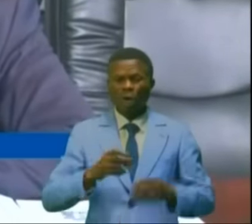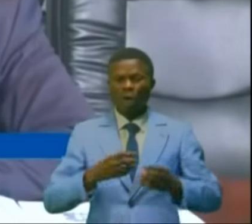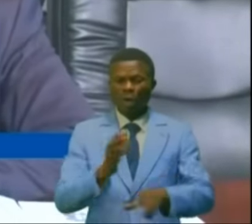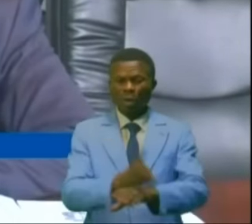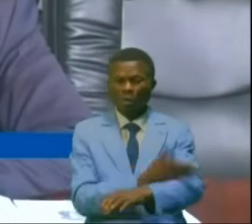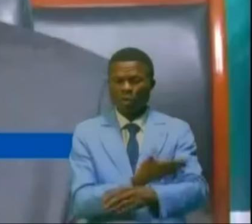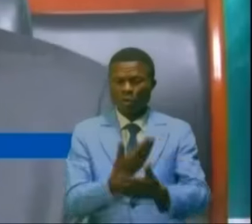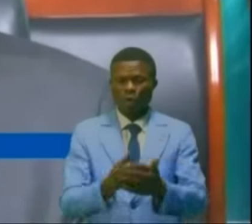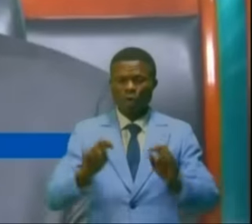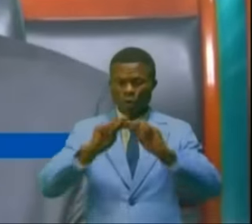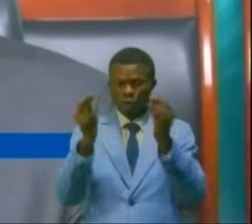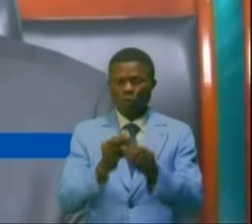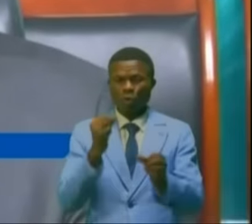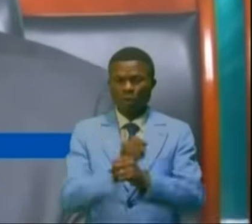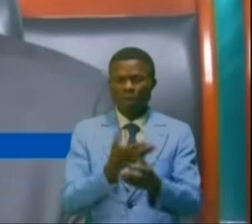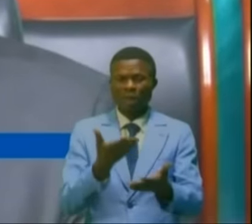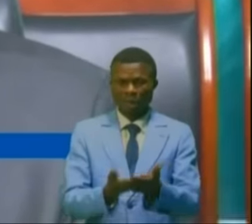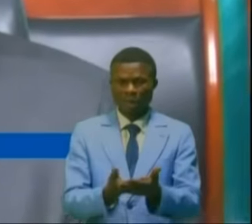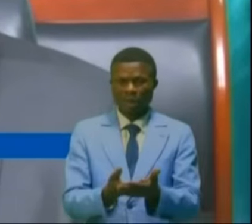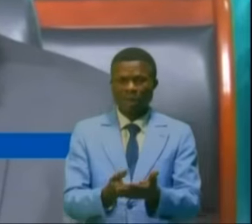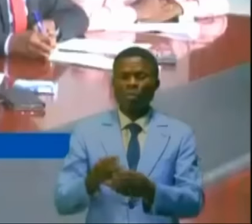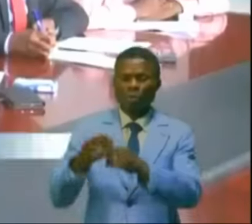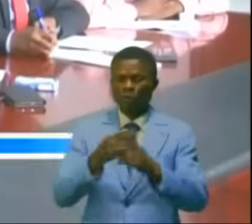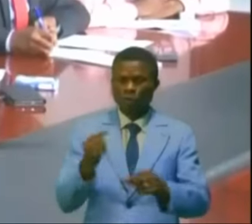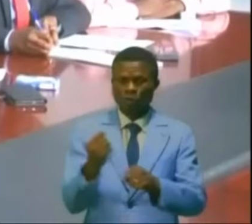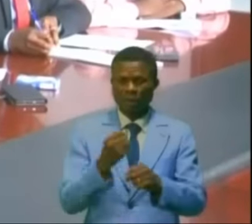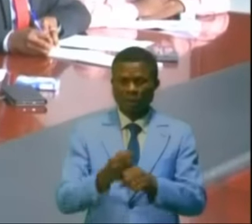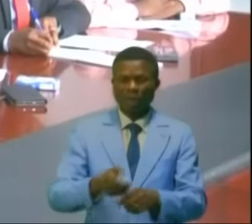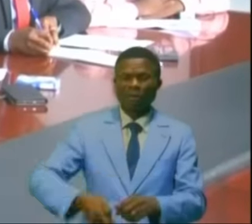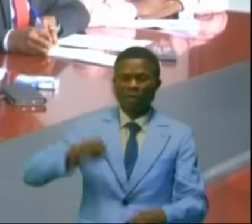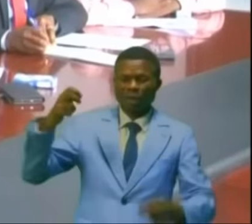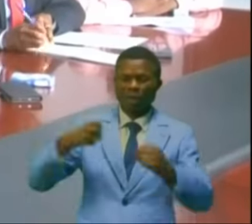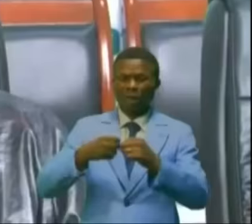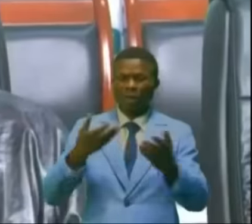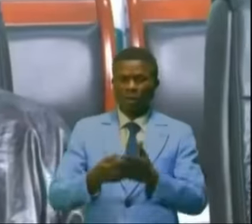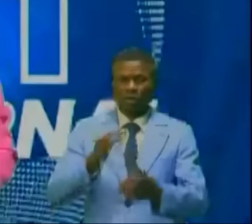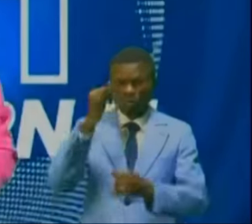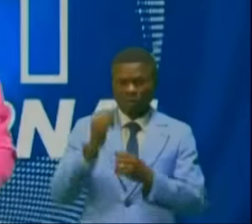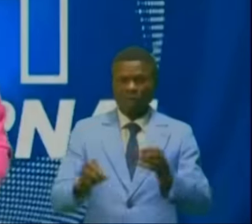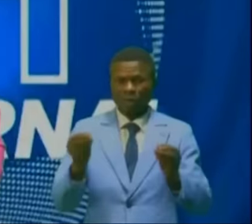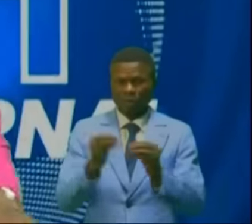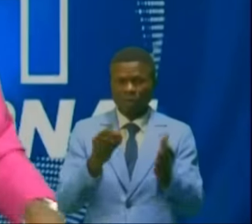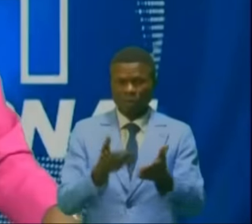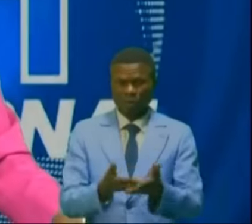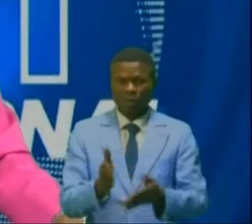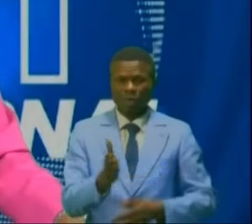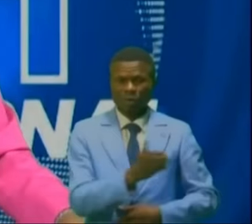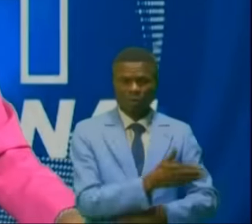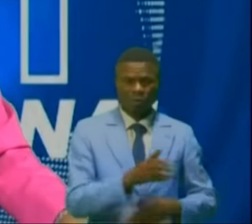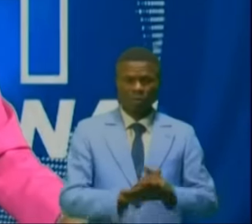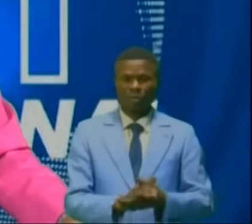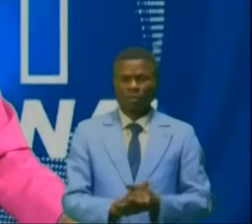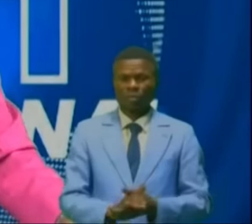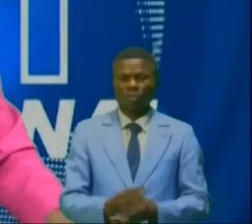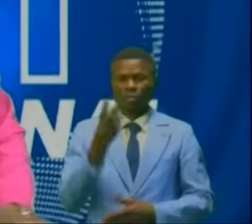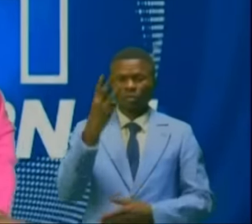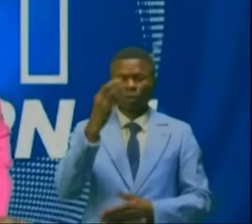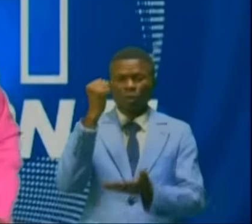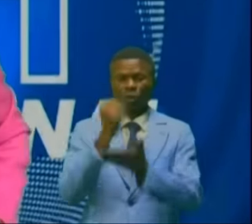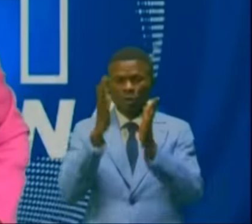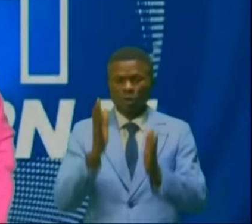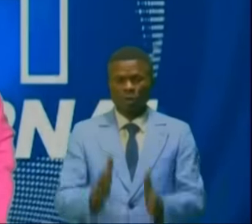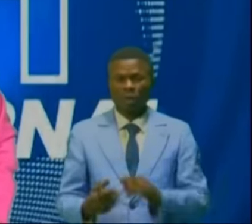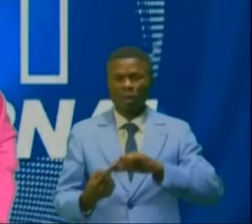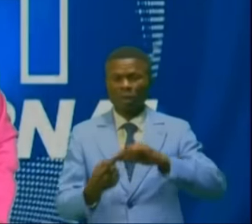la mission a été aussitôt mise en place au terme de cette réunion. Trois